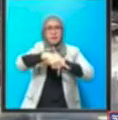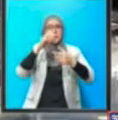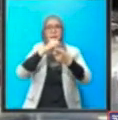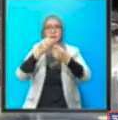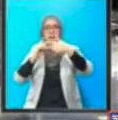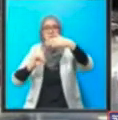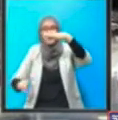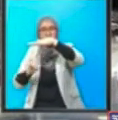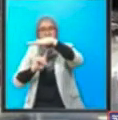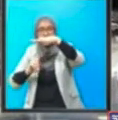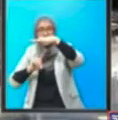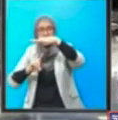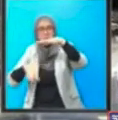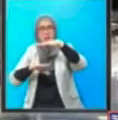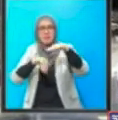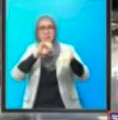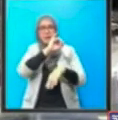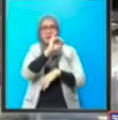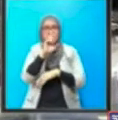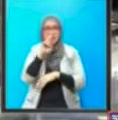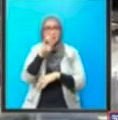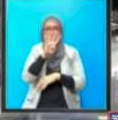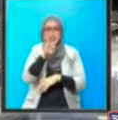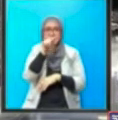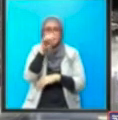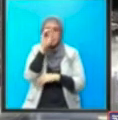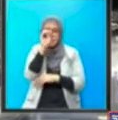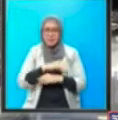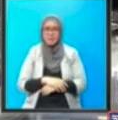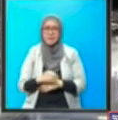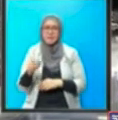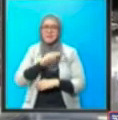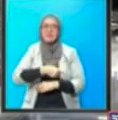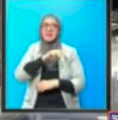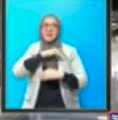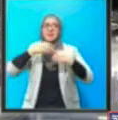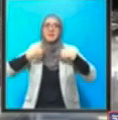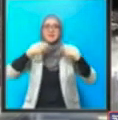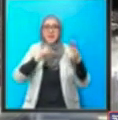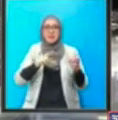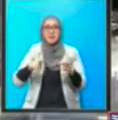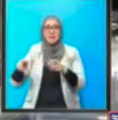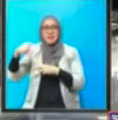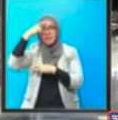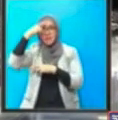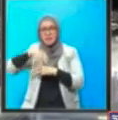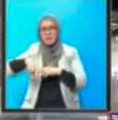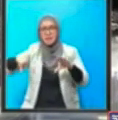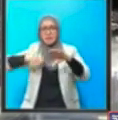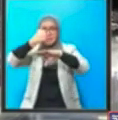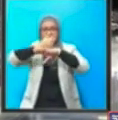bawah arvo njero dan juga kemudian dalam jumlah dalam rancangan untuk melaksanakan ke PPS